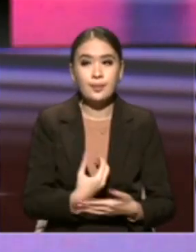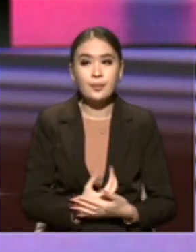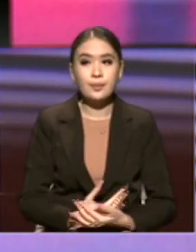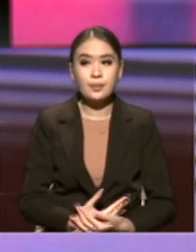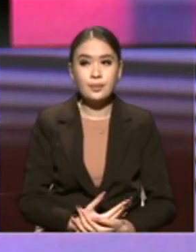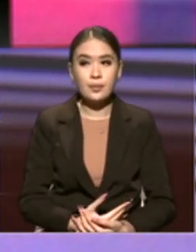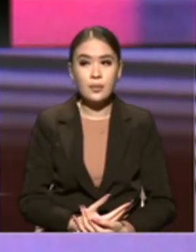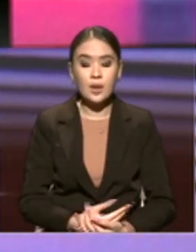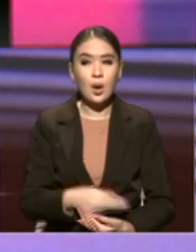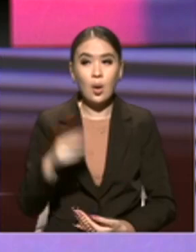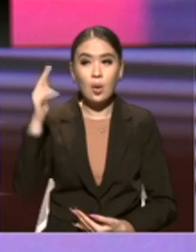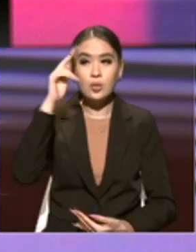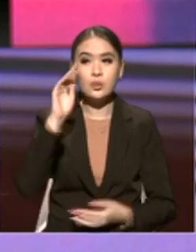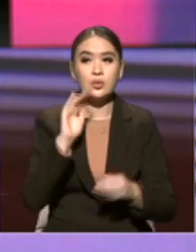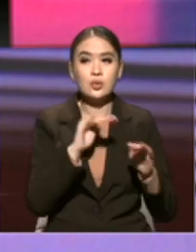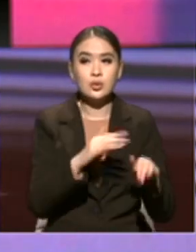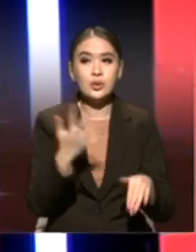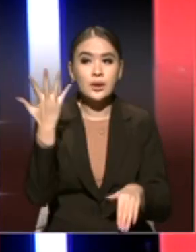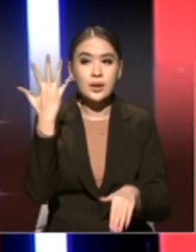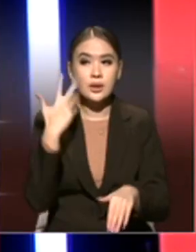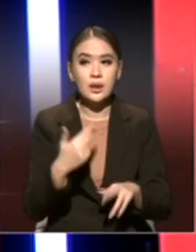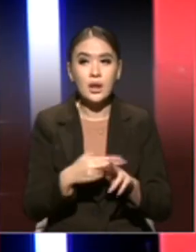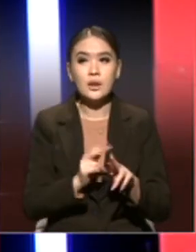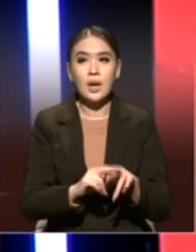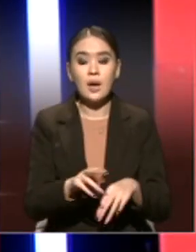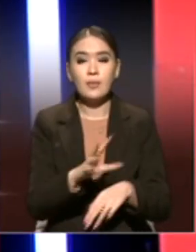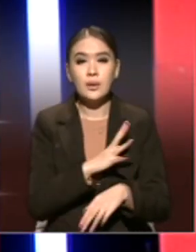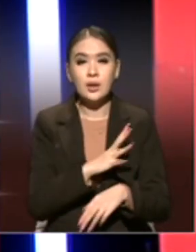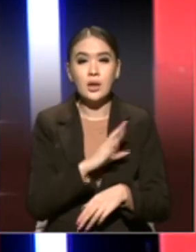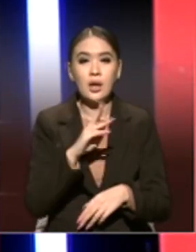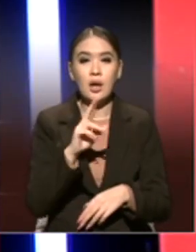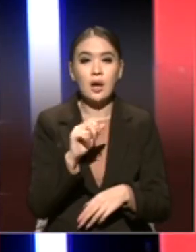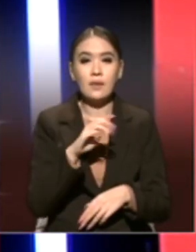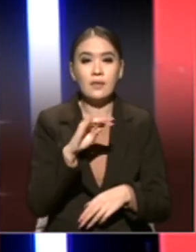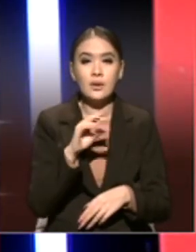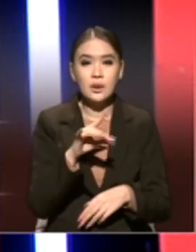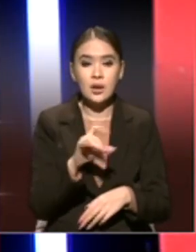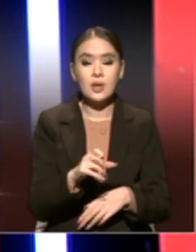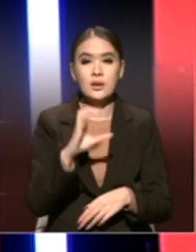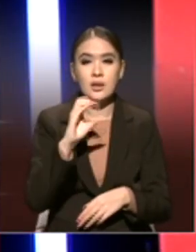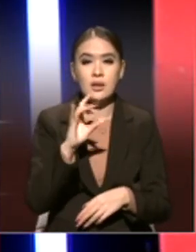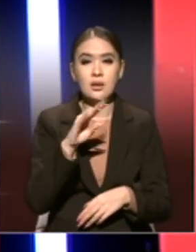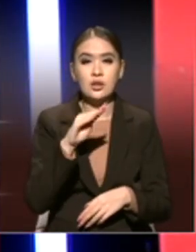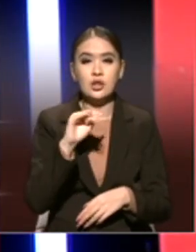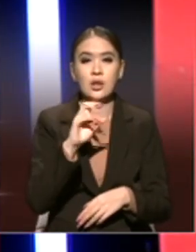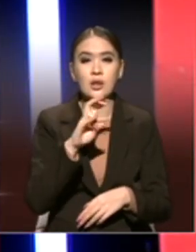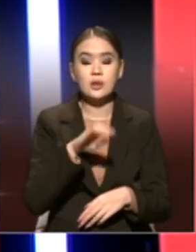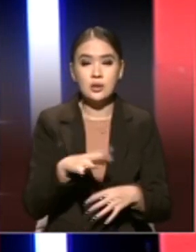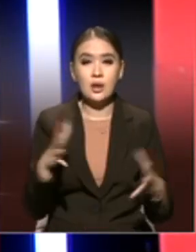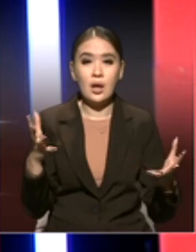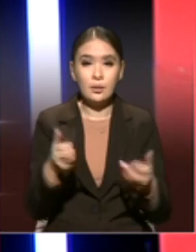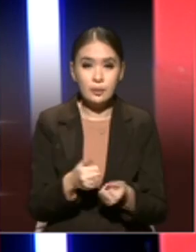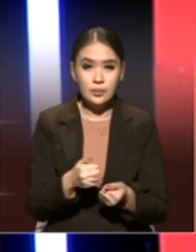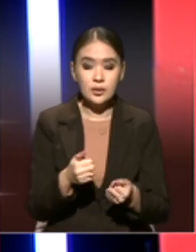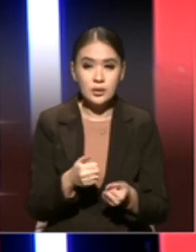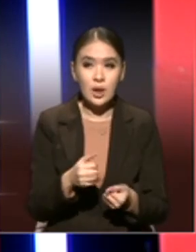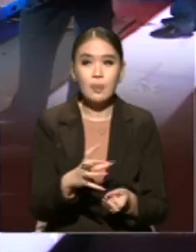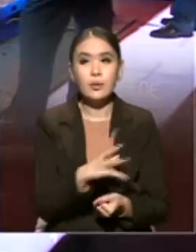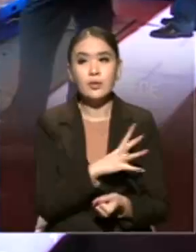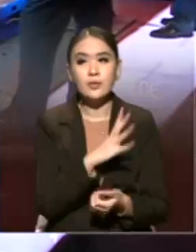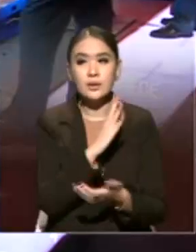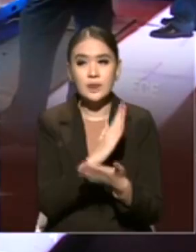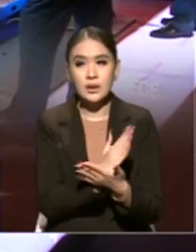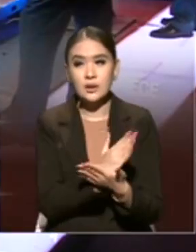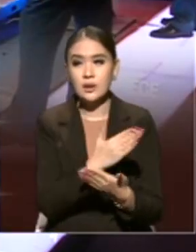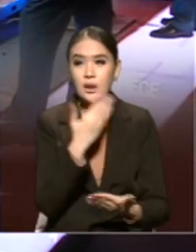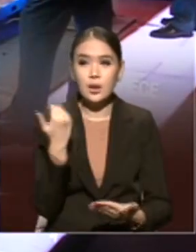Кешірім сұраймын. Оқуға түскен кезде әскери кафедраны бітірсең, сержант аласың, иә? Солай ғой. Кейбір уақыттарда сержант болды, кейбір уақыттарда жаңа лейтенант. Біресе